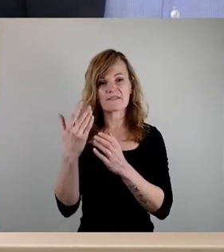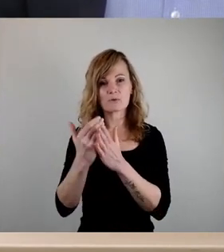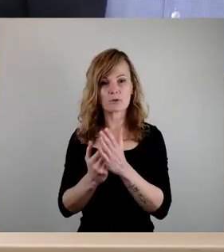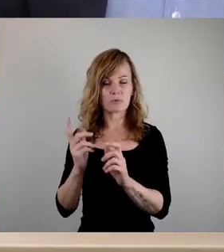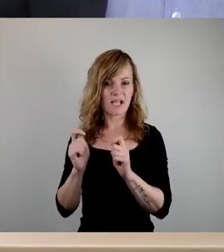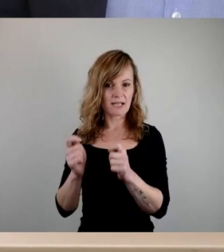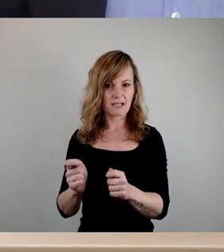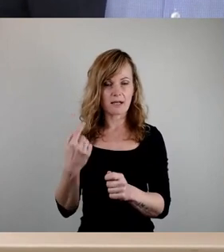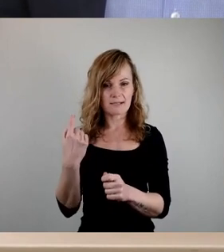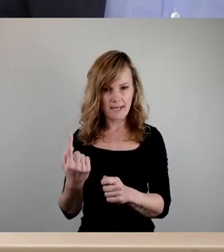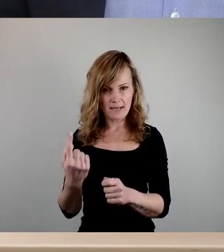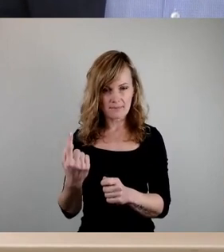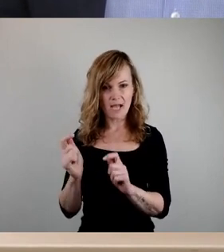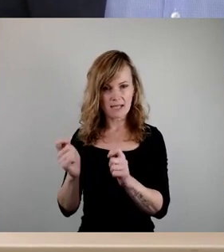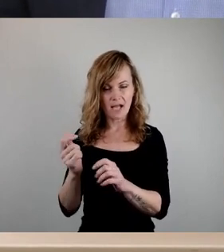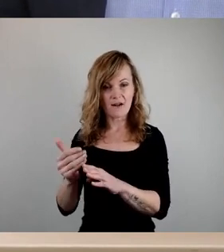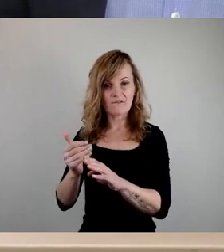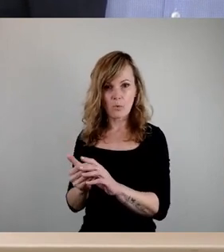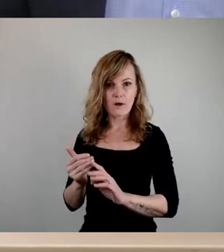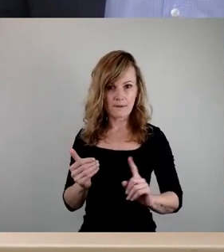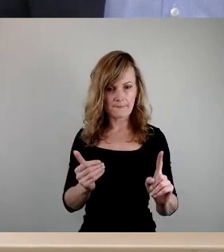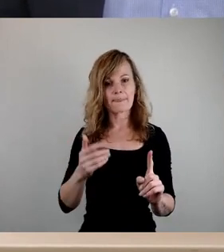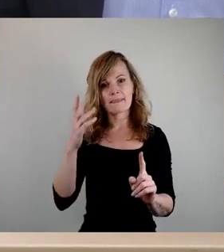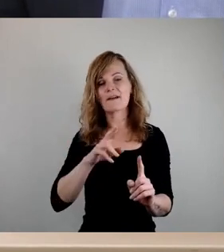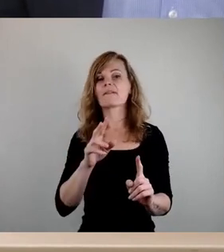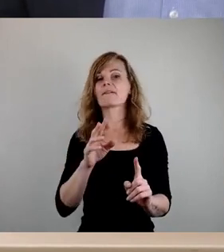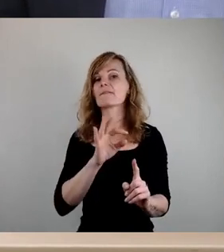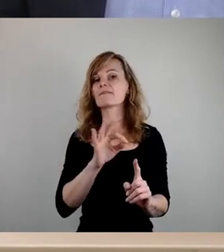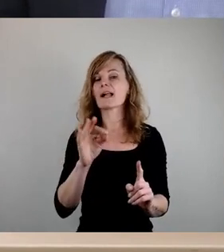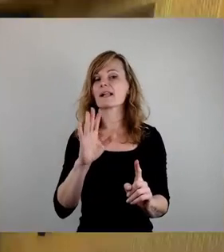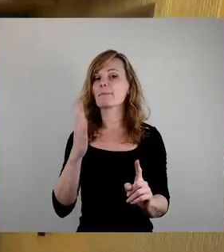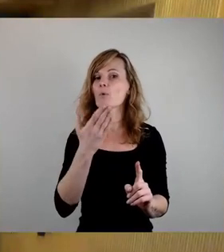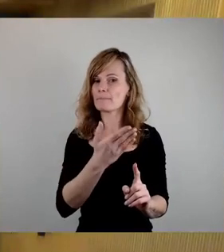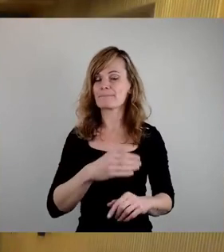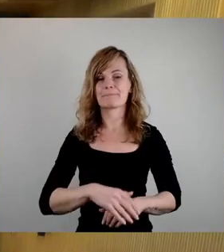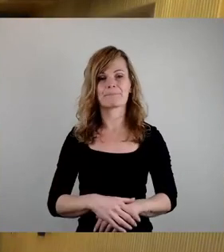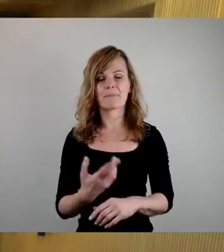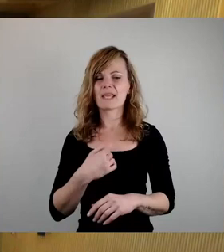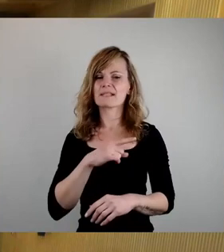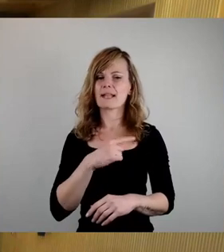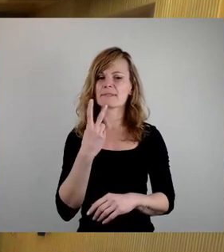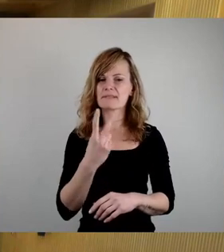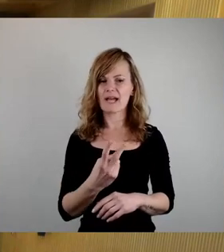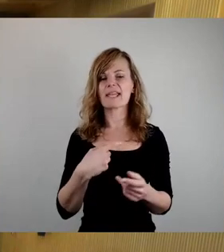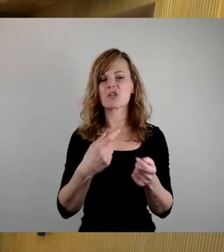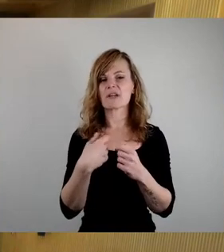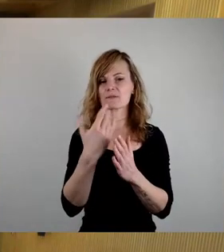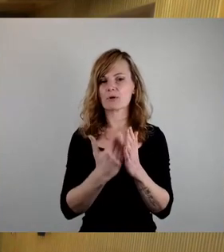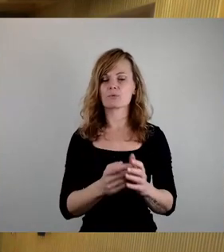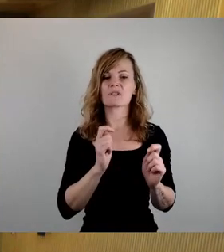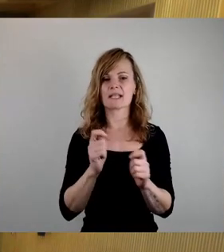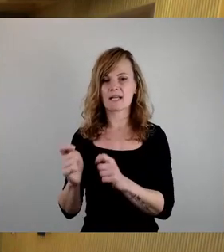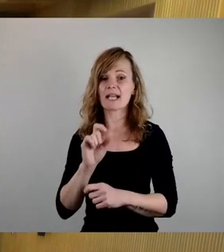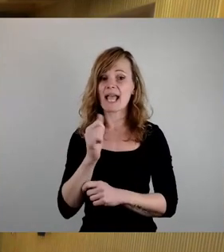den Geschäftsordnungsantrag mal vorziehen. Veit Böhm, bitte. Ja, Herr Bürgermeister, ich hätte zwei Geschäftsordnungsanträge. Zwei. Der erste